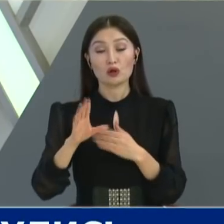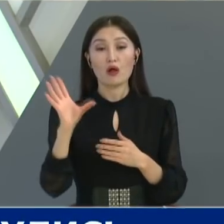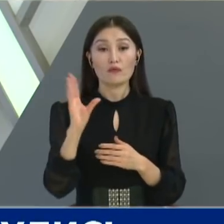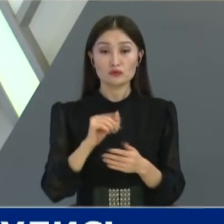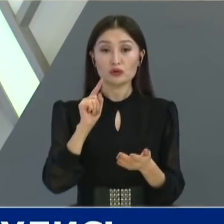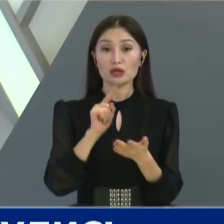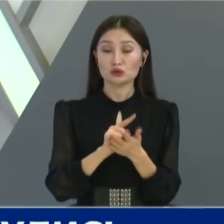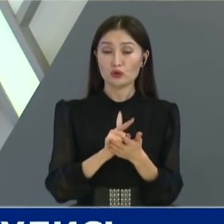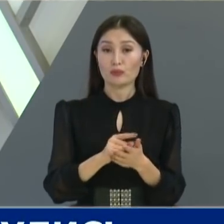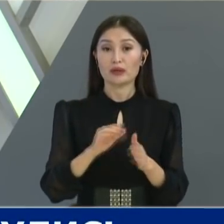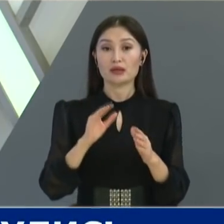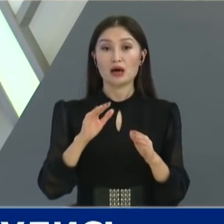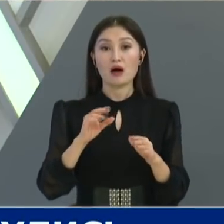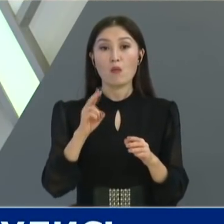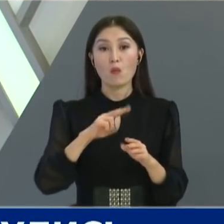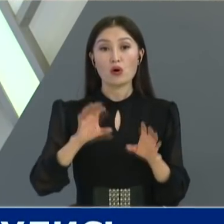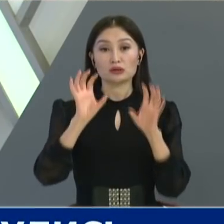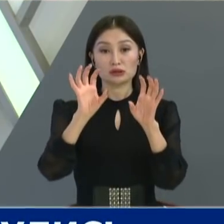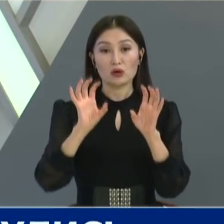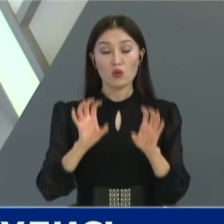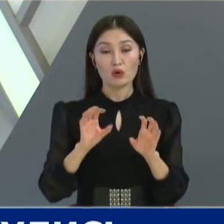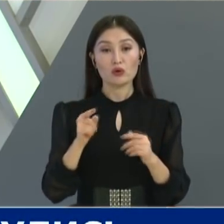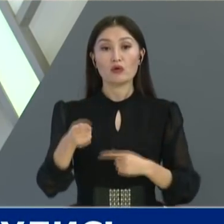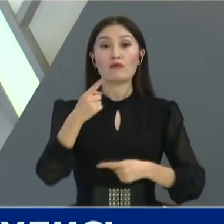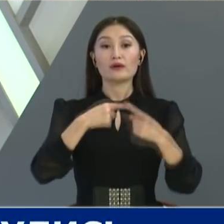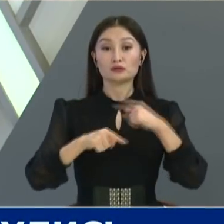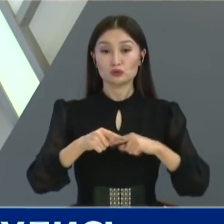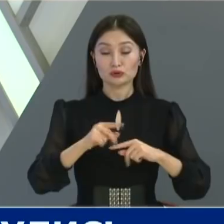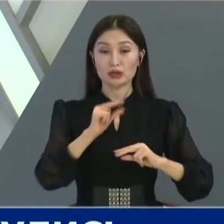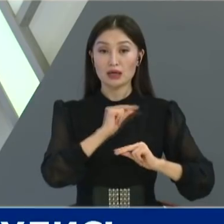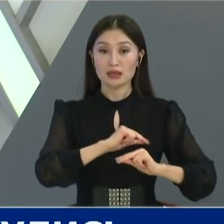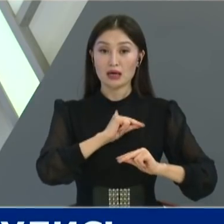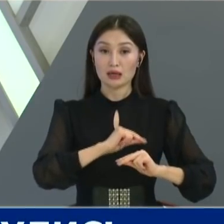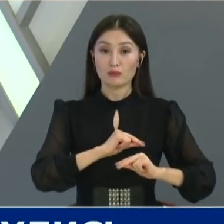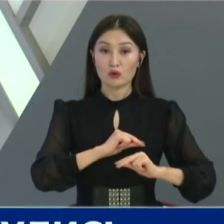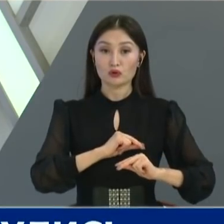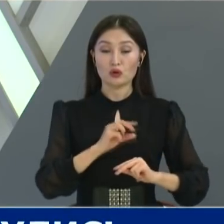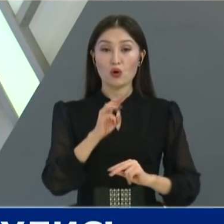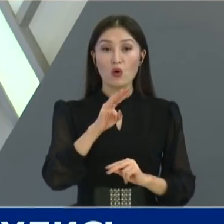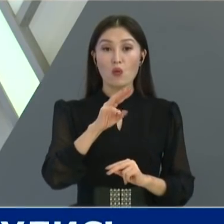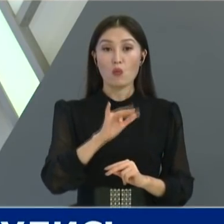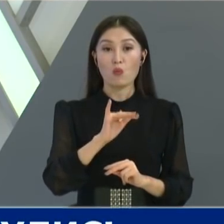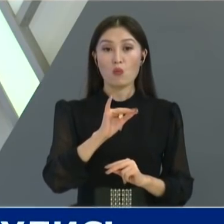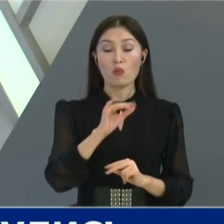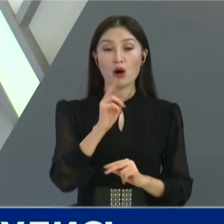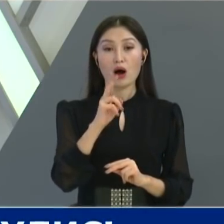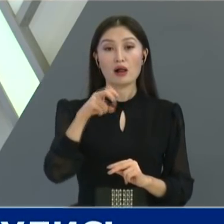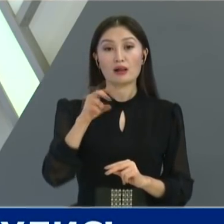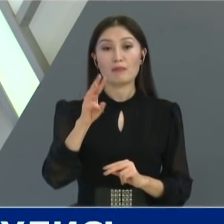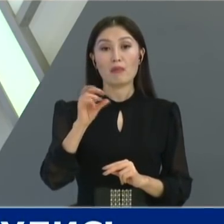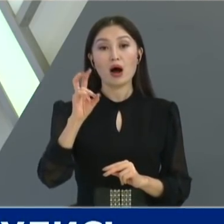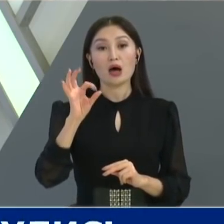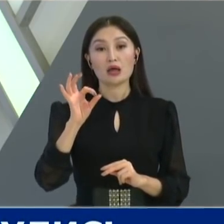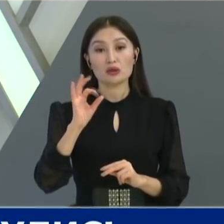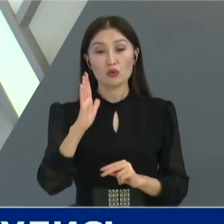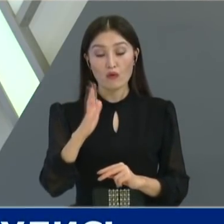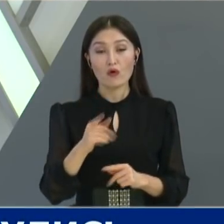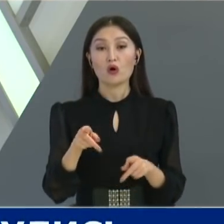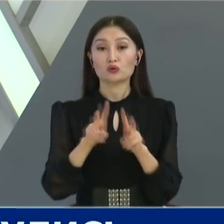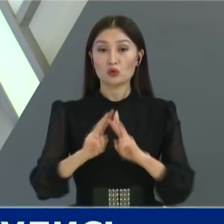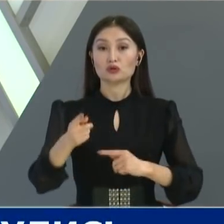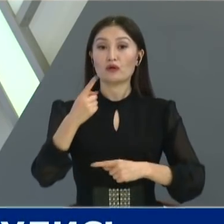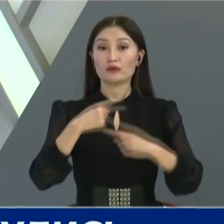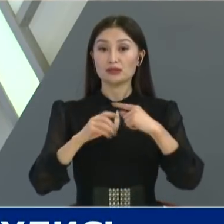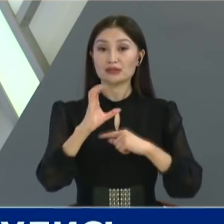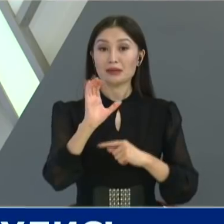рамках закона. Накануне Шакир Мамадалиев вернулся на работу. Мэр Мухтарджон Халматов тоже вернется. С 5 октября